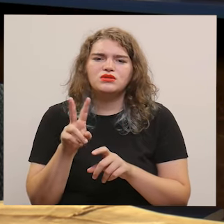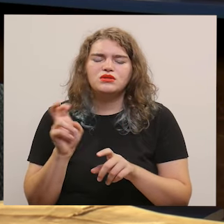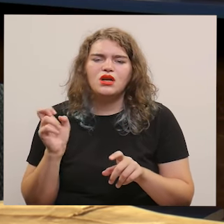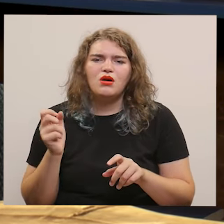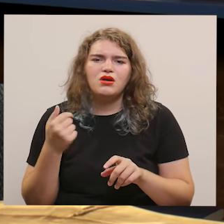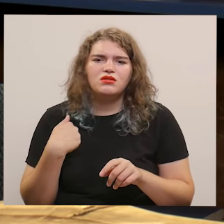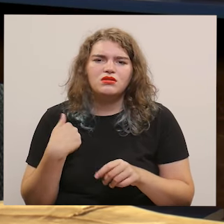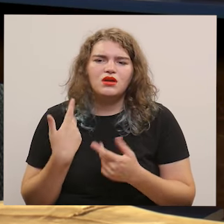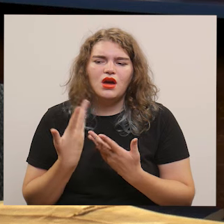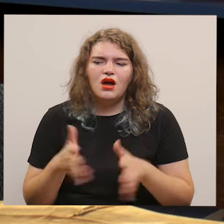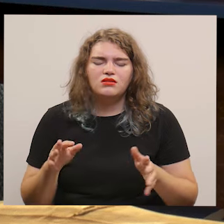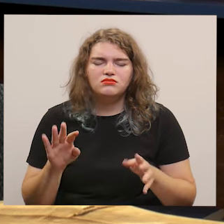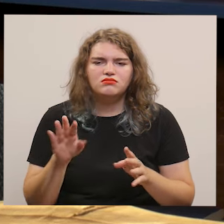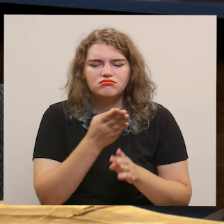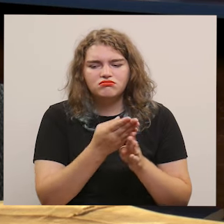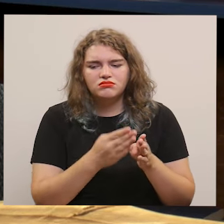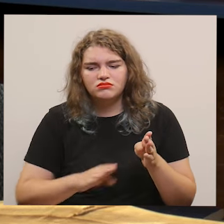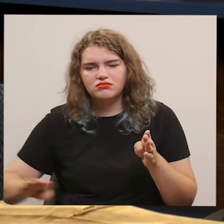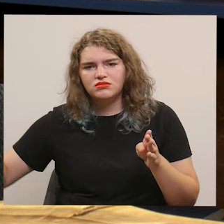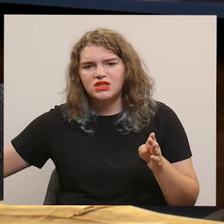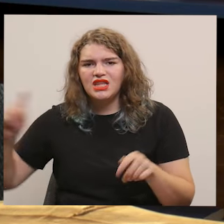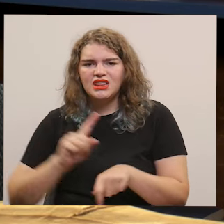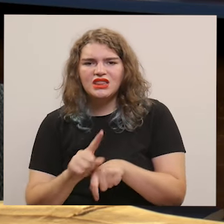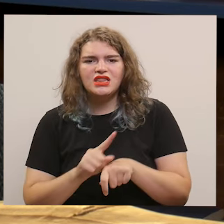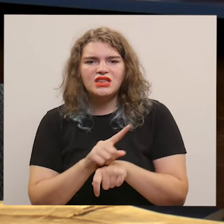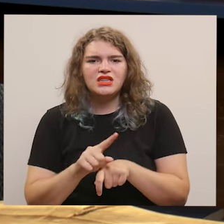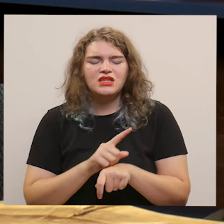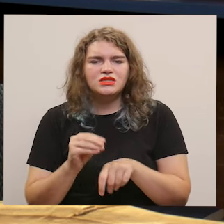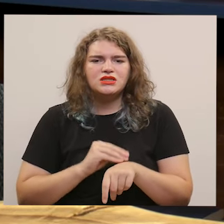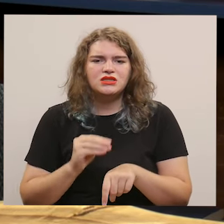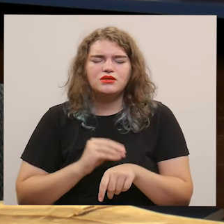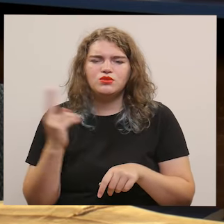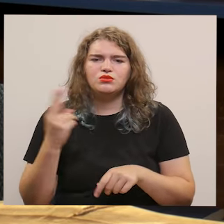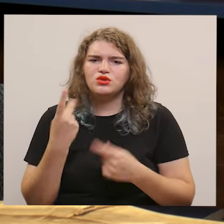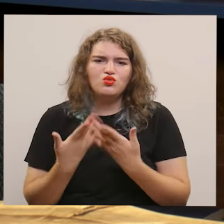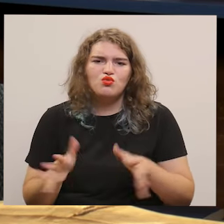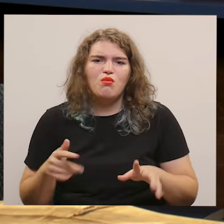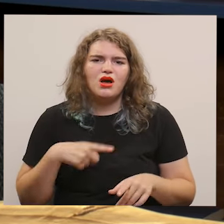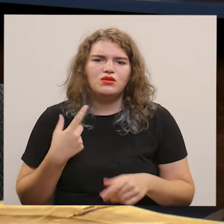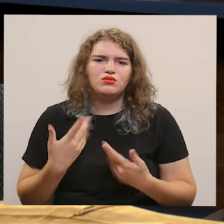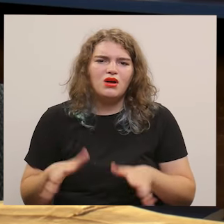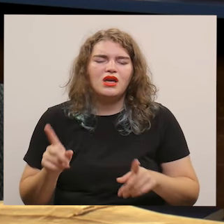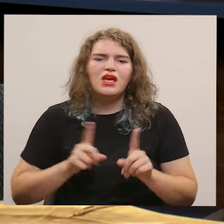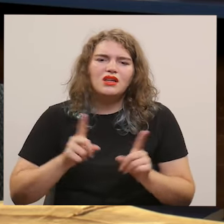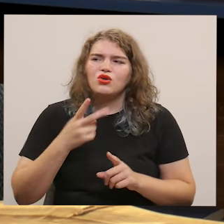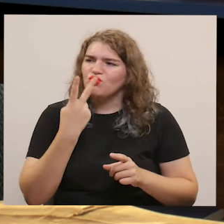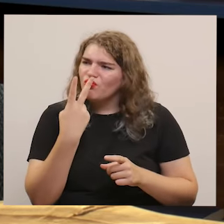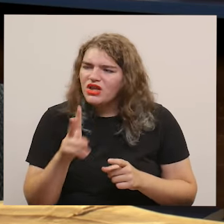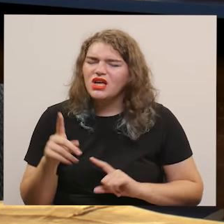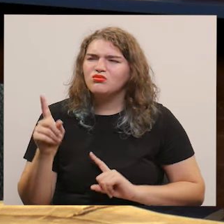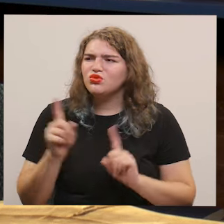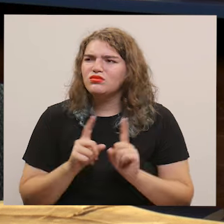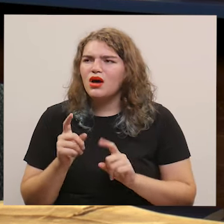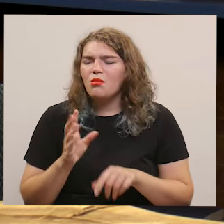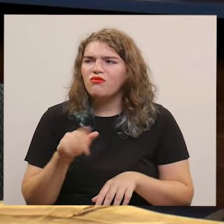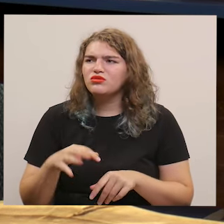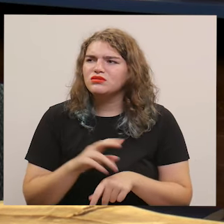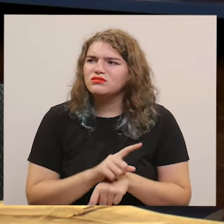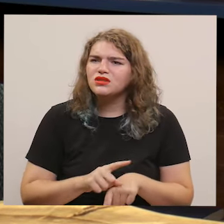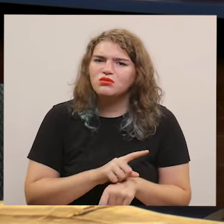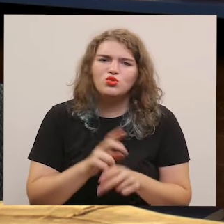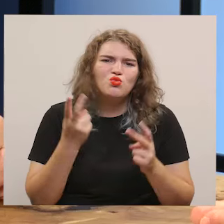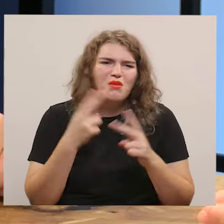picat niciodată într-așa o curbă în care să simt că Dumnezeu nu e acolo sau chiar dacă nu-L vedeam, chiar dacă am avut momente în